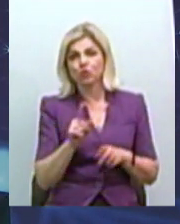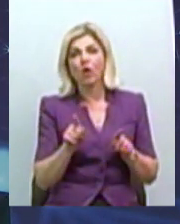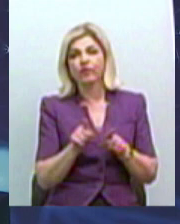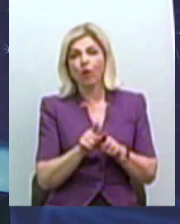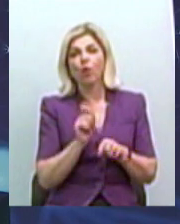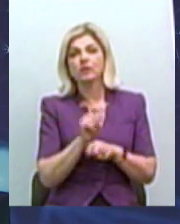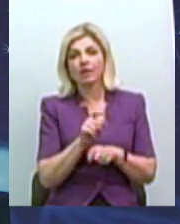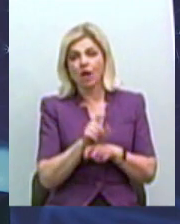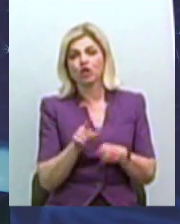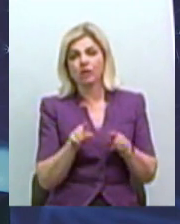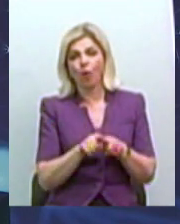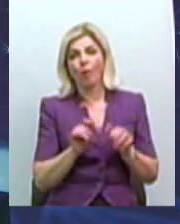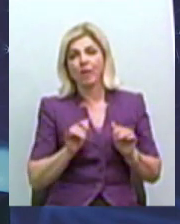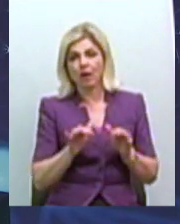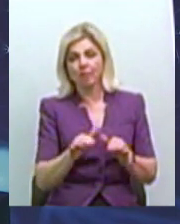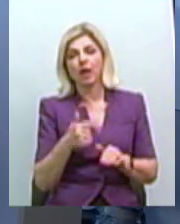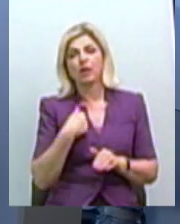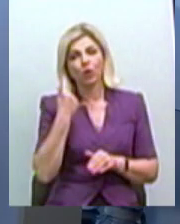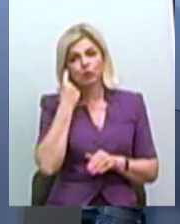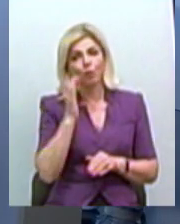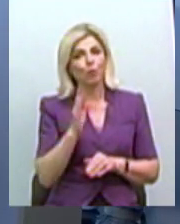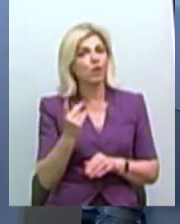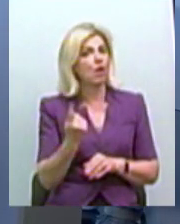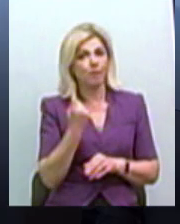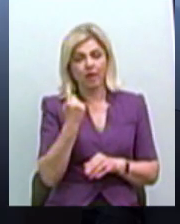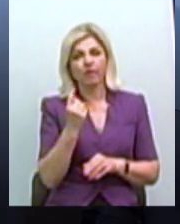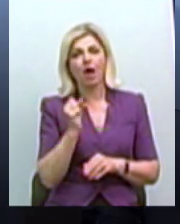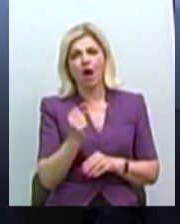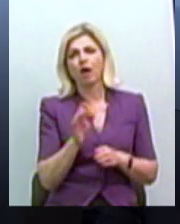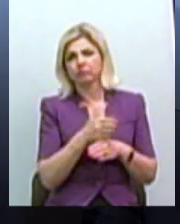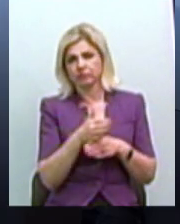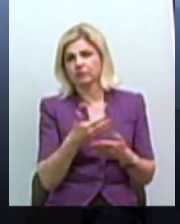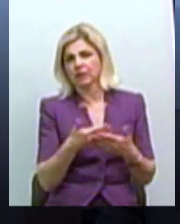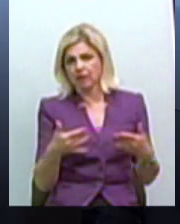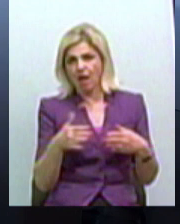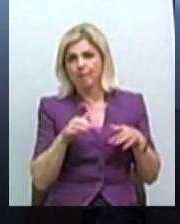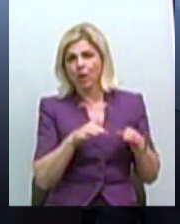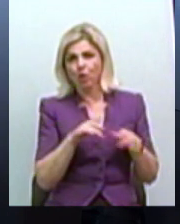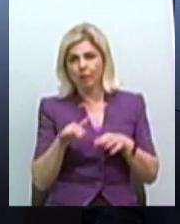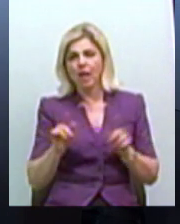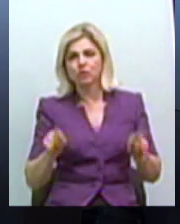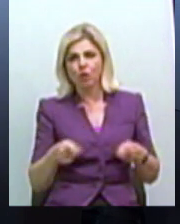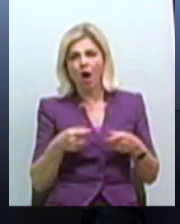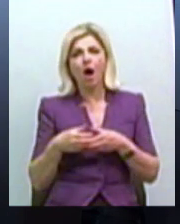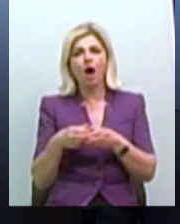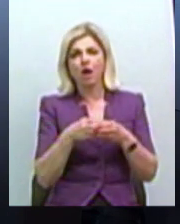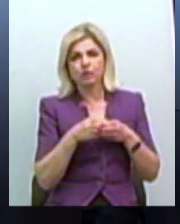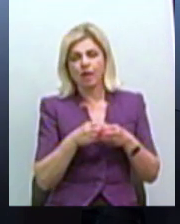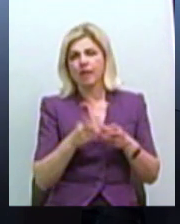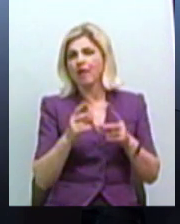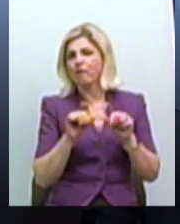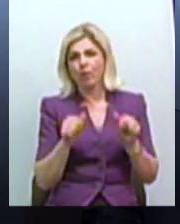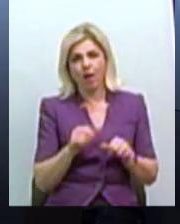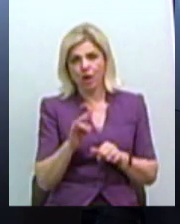мероприятия, и я рассчитываю, что это будет не первое мероприятие, это будет цикл мероприятий, создание ассоциации, неформальной ассоциации,